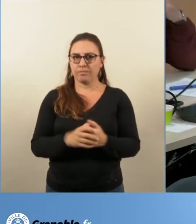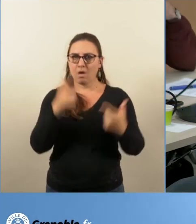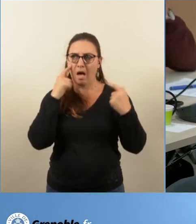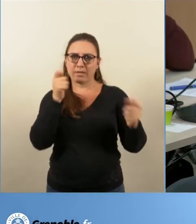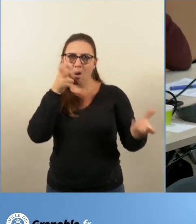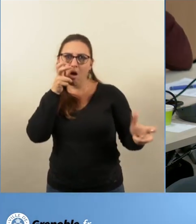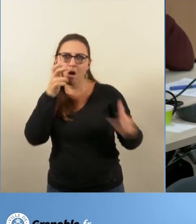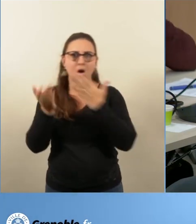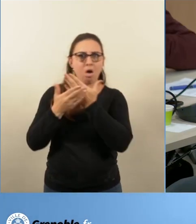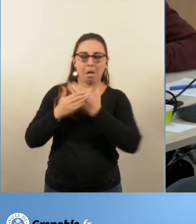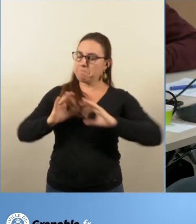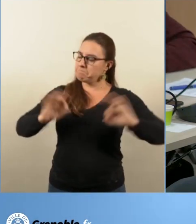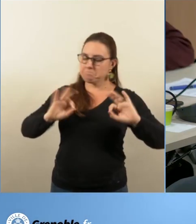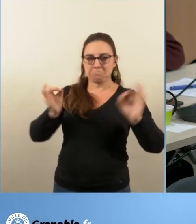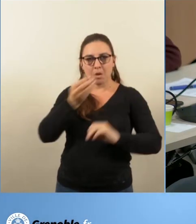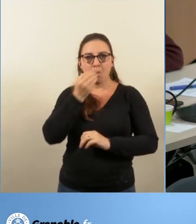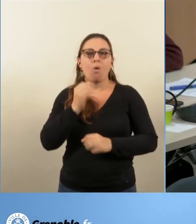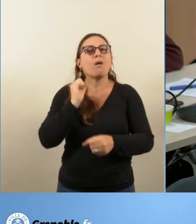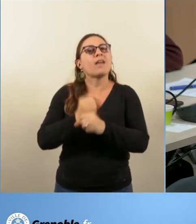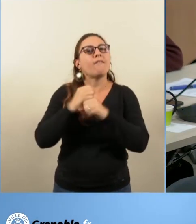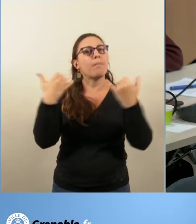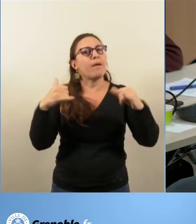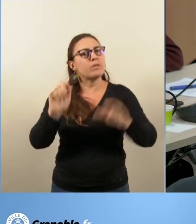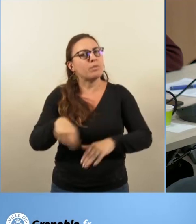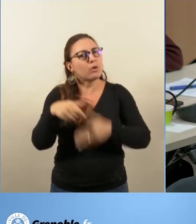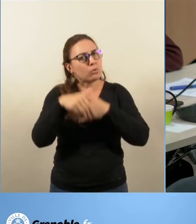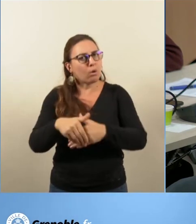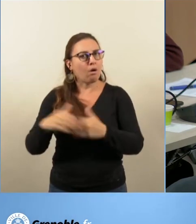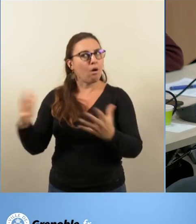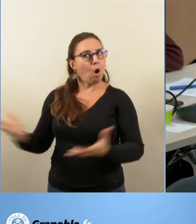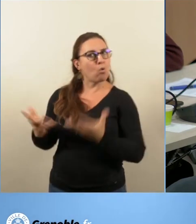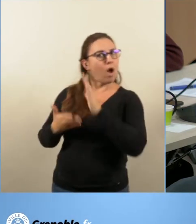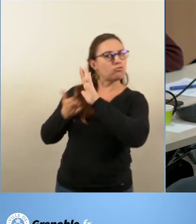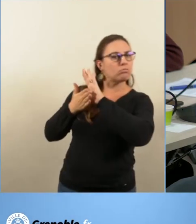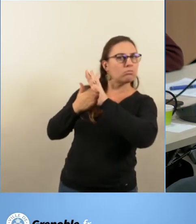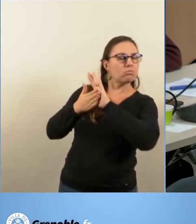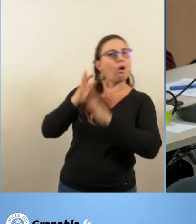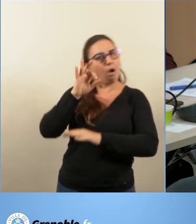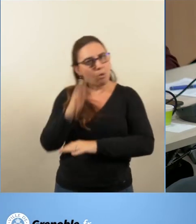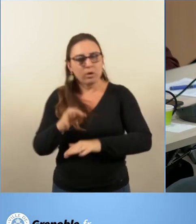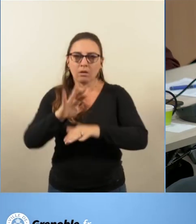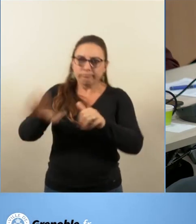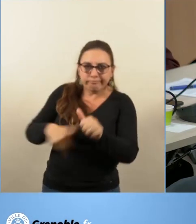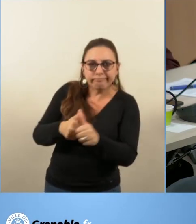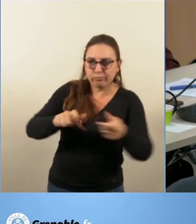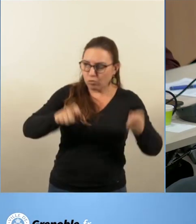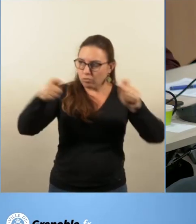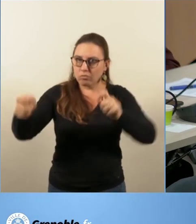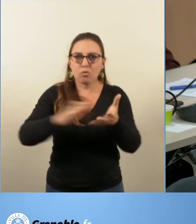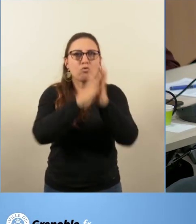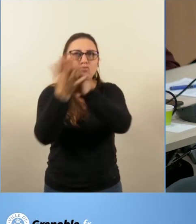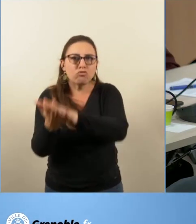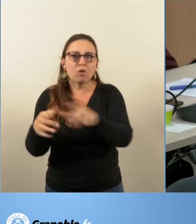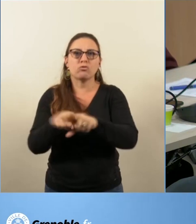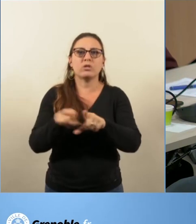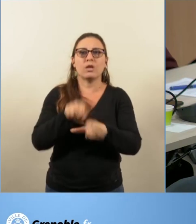ce premier bilan quelques points de travail à poursuivre avec encouragement donc concernant l'accompagnement au changement de l'ensemble des agents de